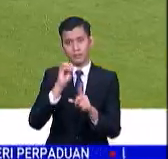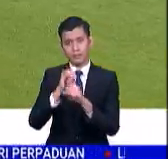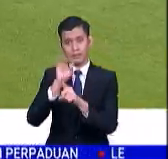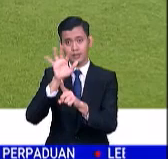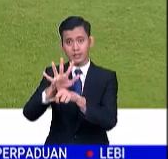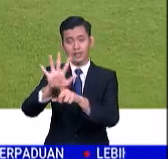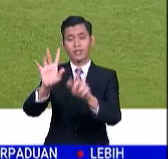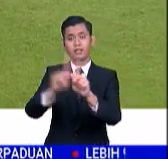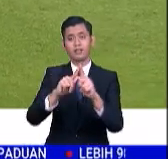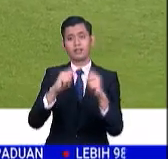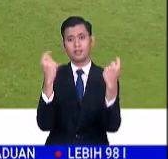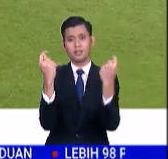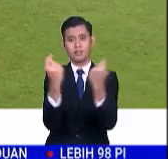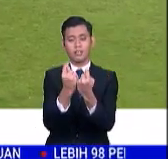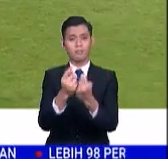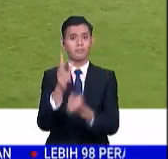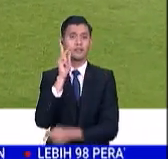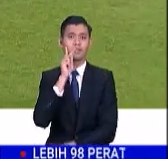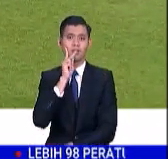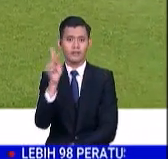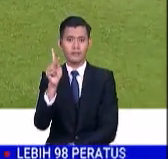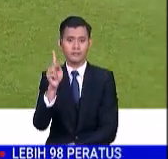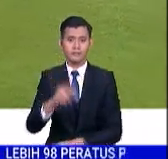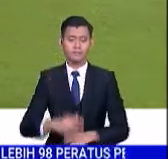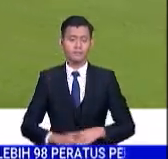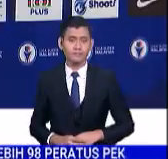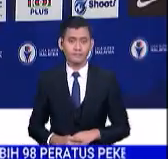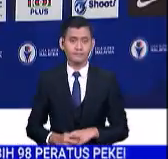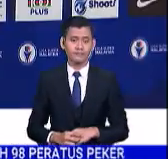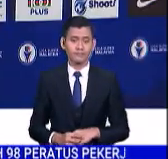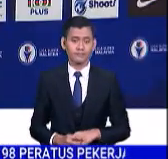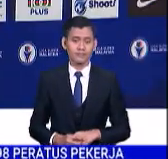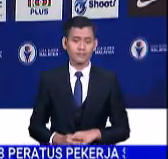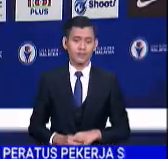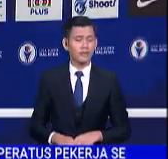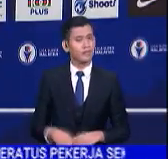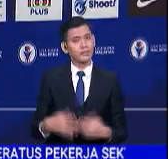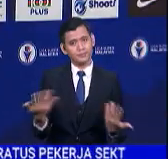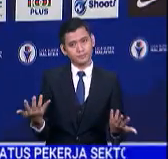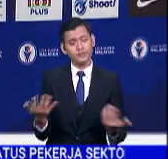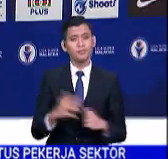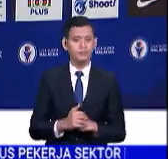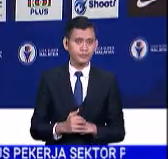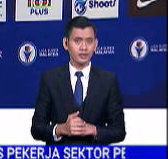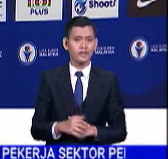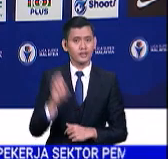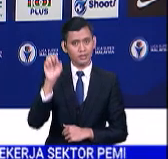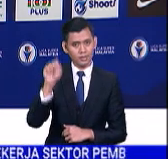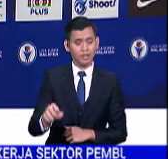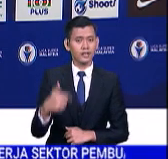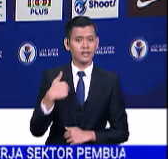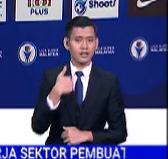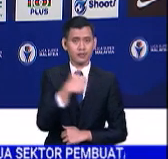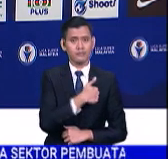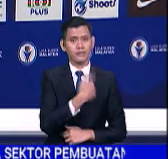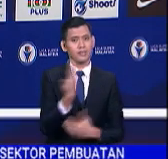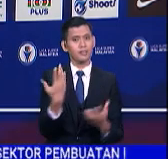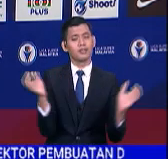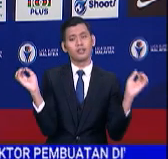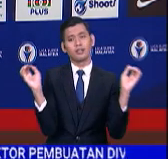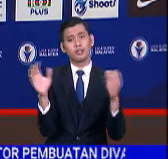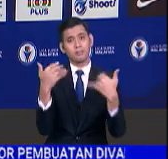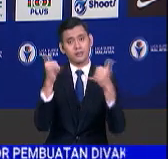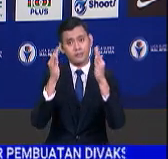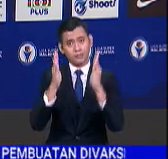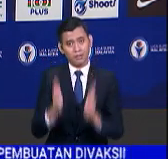kesan kepada kualiti permainan anak buahnya. But of course, if you ask me, yes, we miss them, but